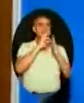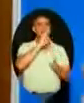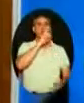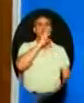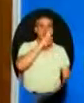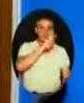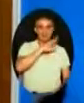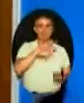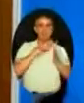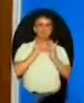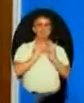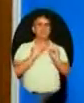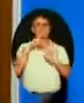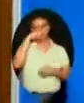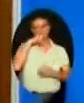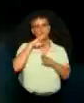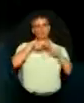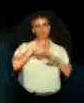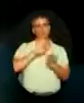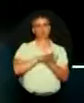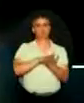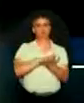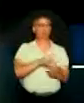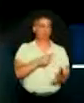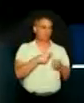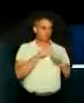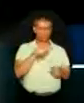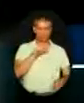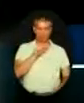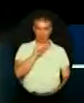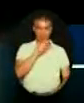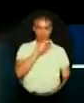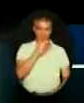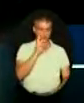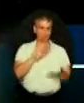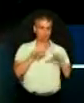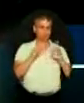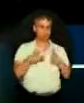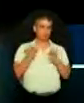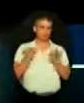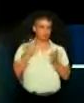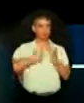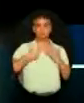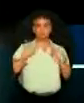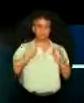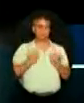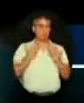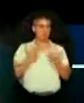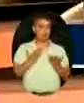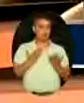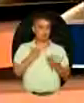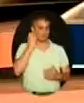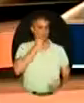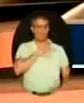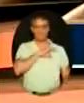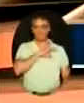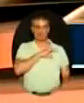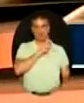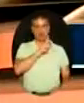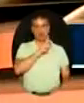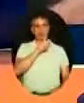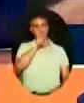וגם בתים בנתיב האבות על מקומם. חבר כנסת אוחנה, יש ממשלה, יש שר ביטחון, איווט ליברמן, לא